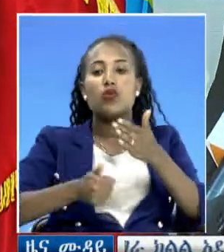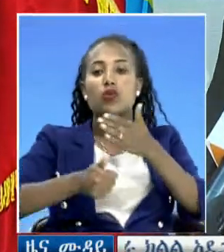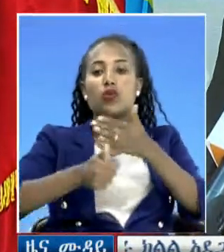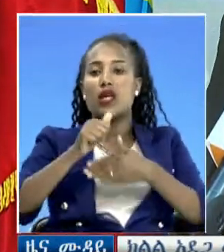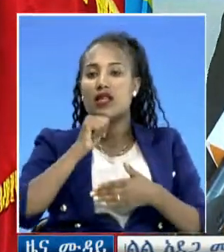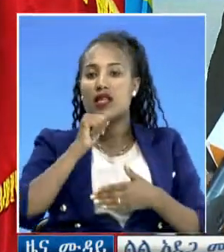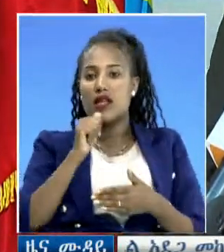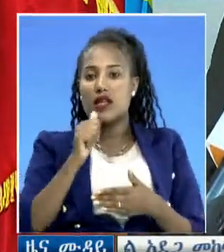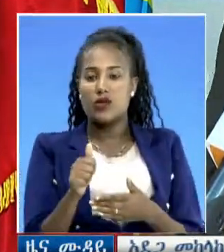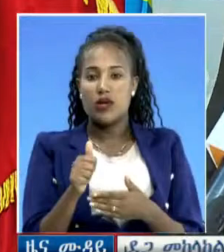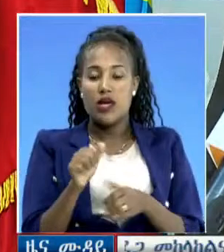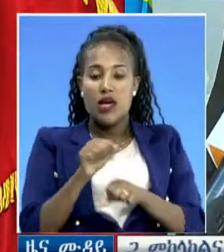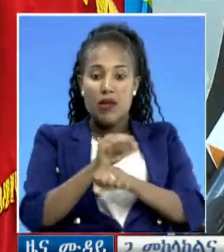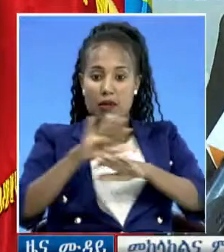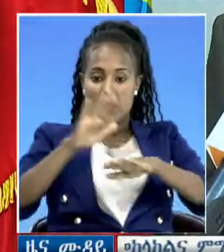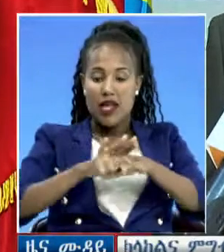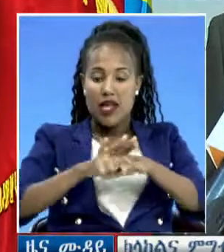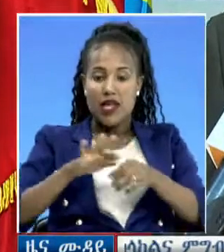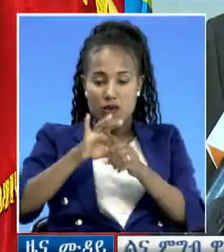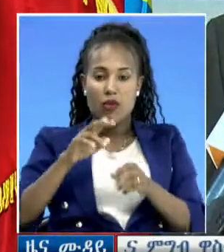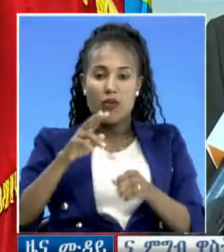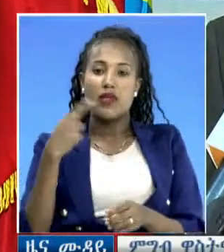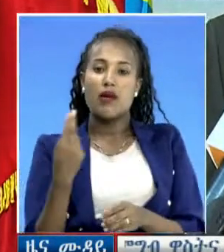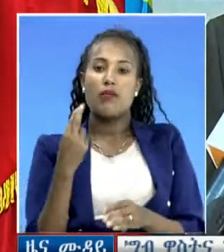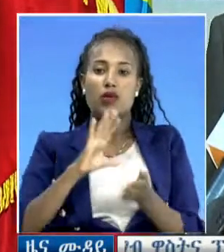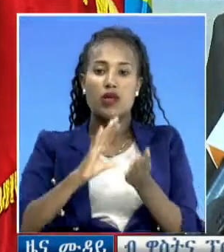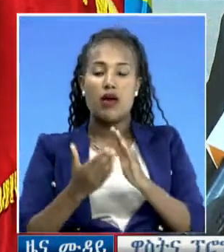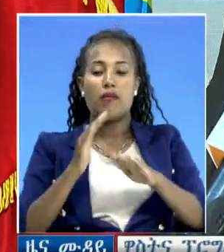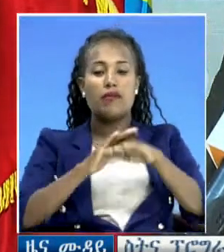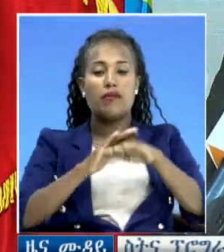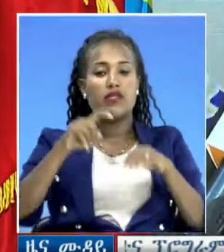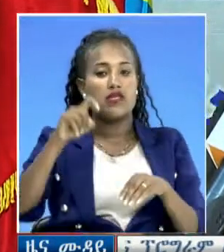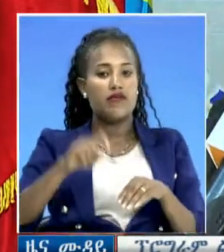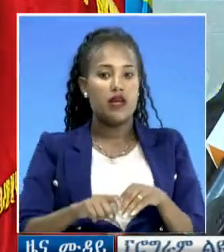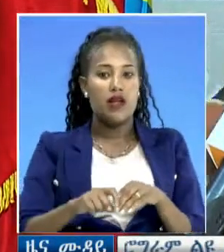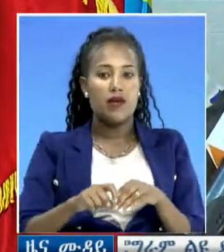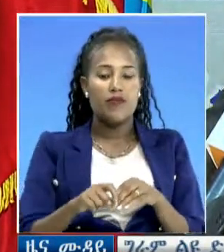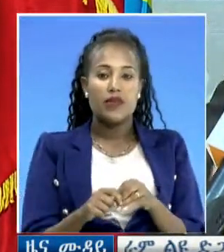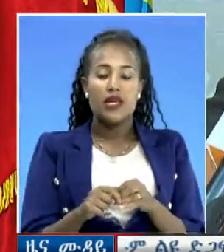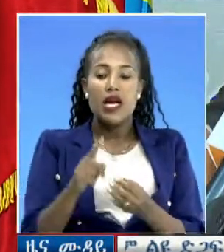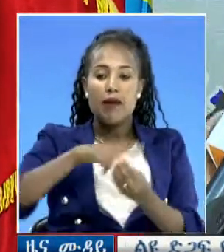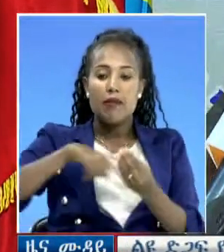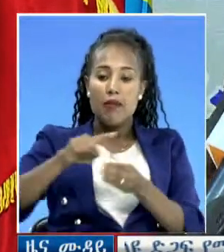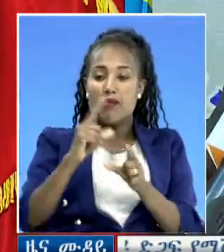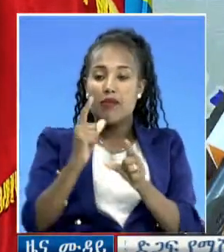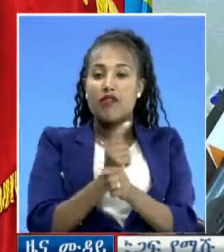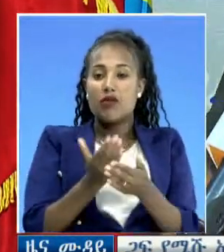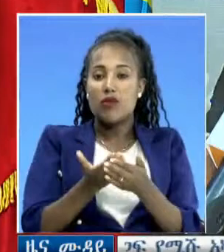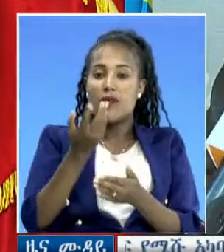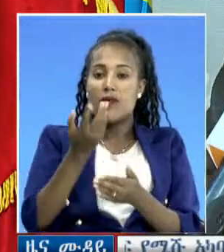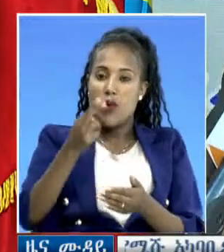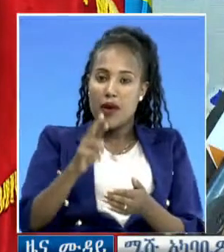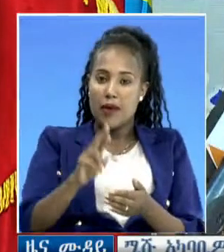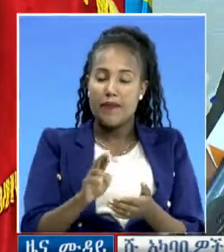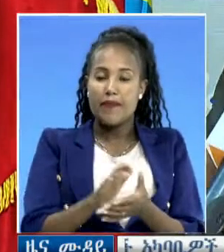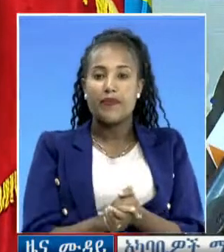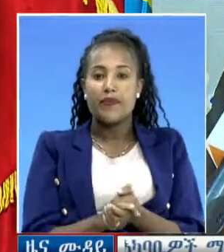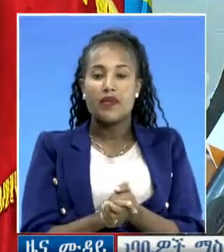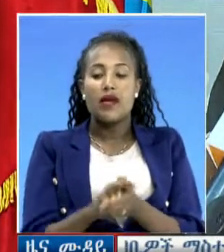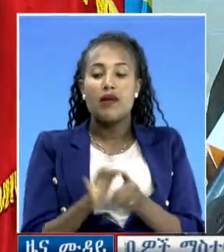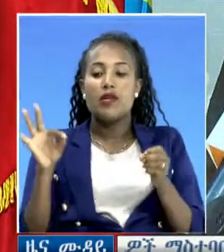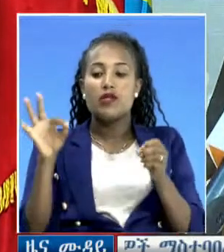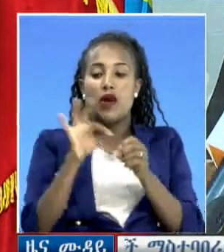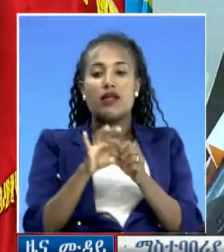የሌላቸውን በመሬቱ ላይ ተክሎ የሚጠቀምበትን ሁኔታ ማመቻቸት ያስፈልጋል። ከባቢውን በተፈጥሮ ሀብት ወይም